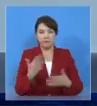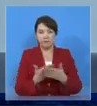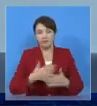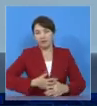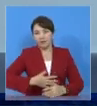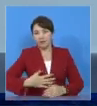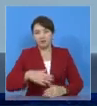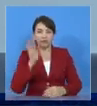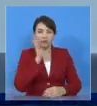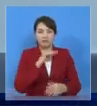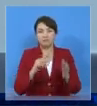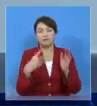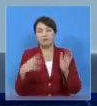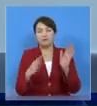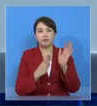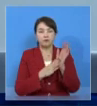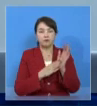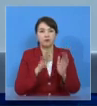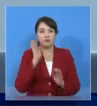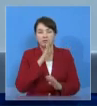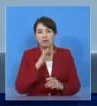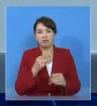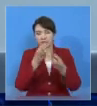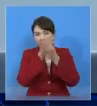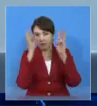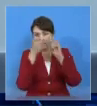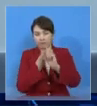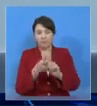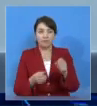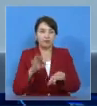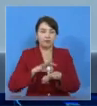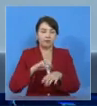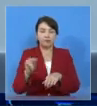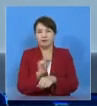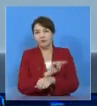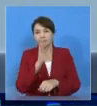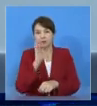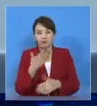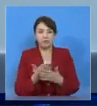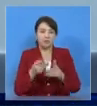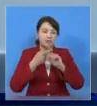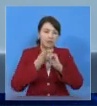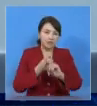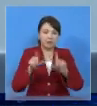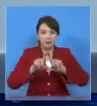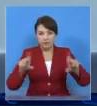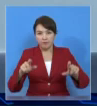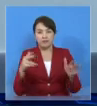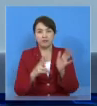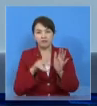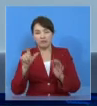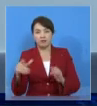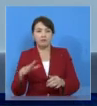Жүкті әйелдерден 29 жүкті әйел коронавирусты инфекциямен ауырып, ем қабылдап жатыр. Карантиндік стационарларда 8